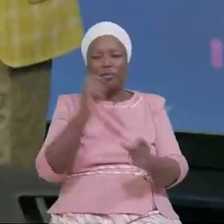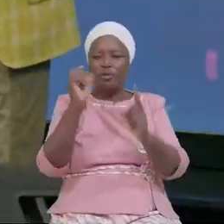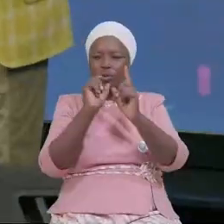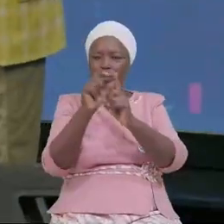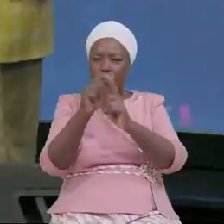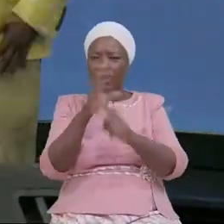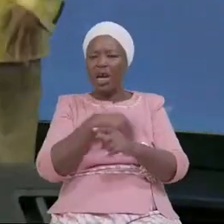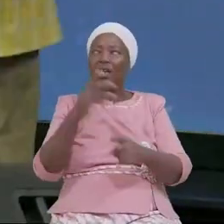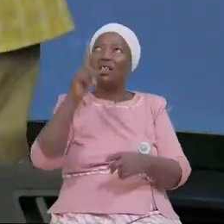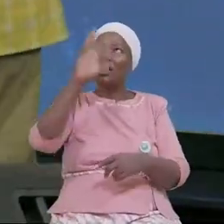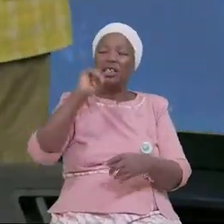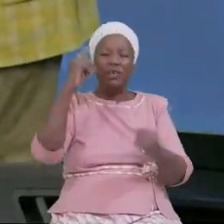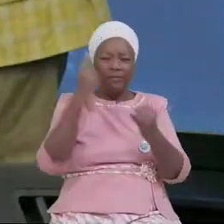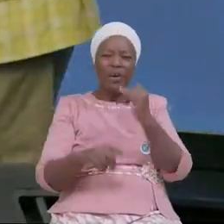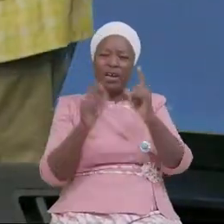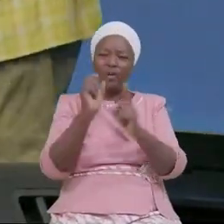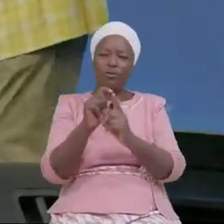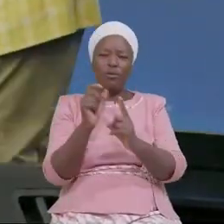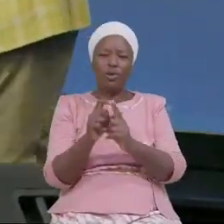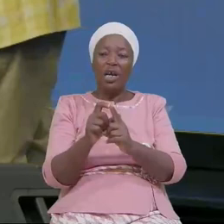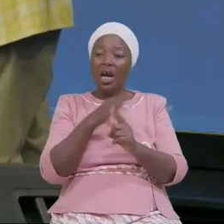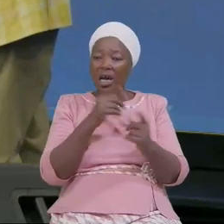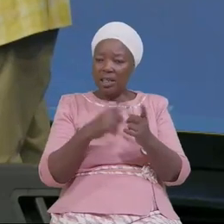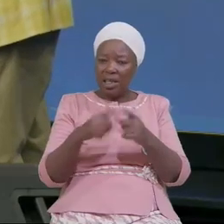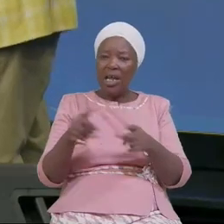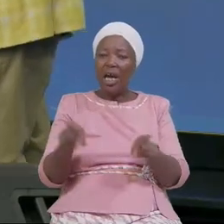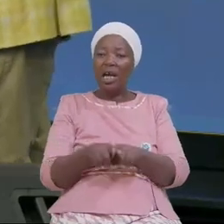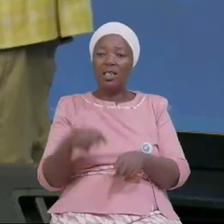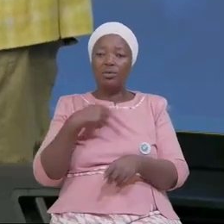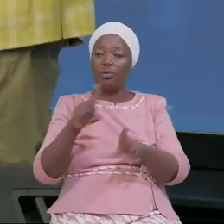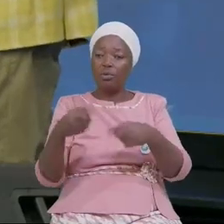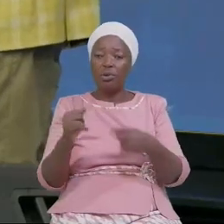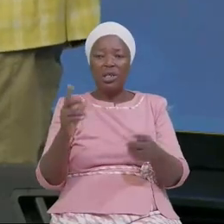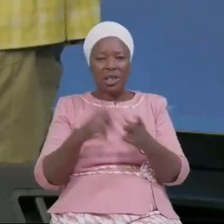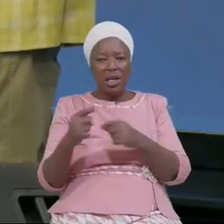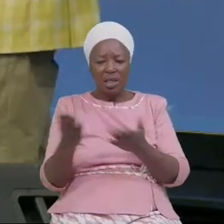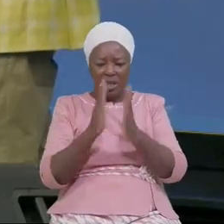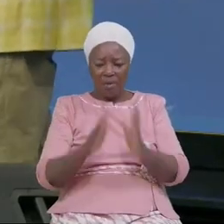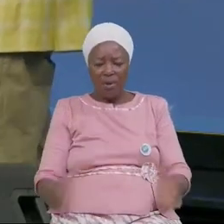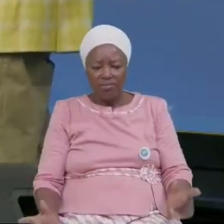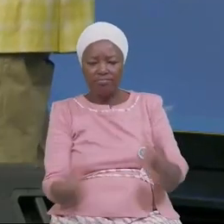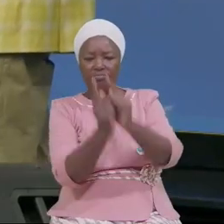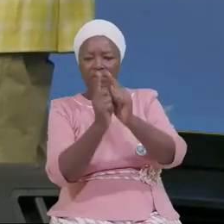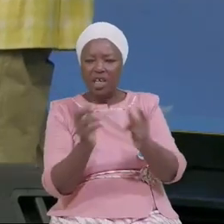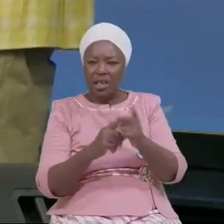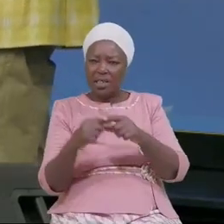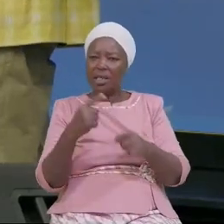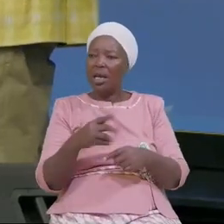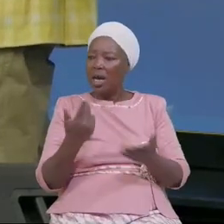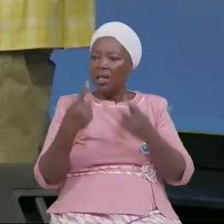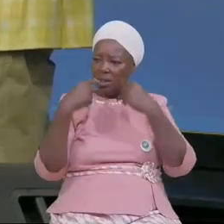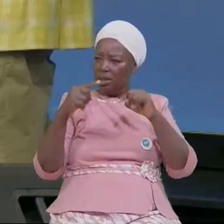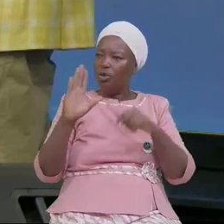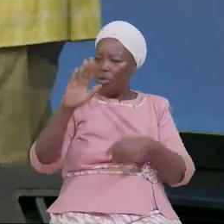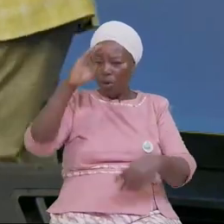c'est la parole finale. Et comme il allait, les serviteurs l'ont rencontré, l'ont déclaré que ton